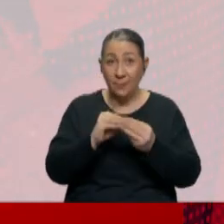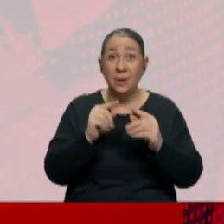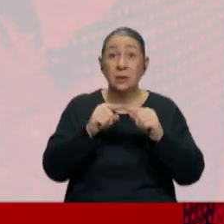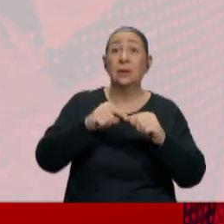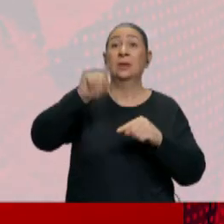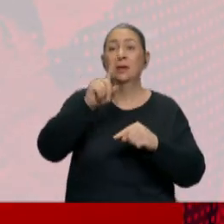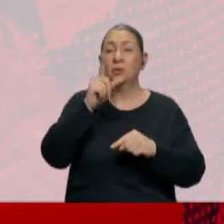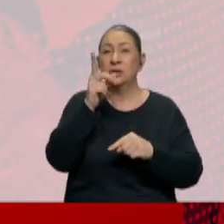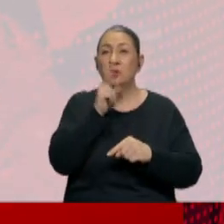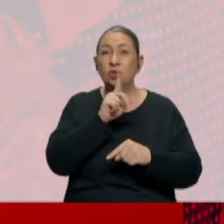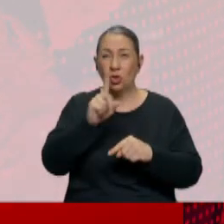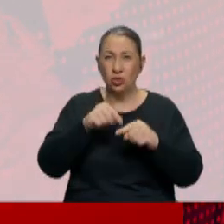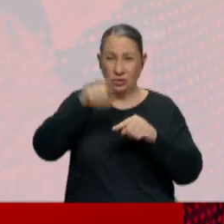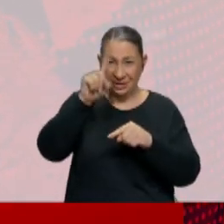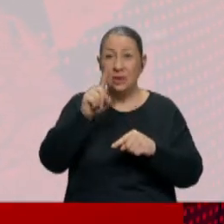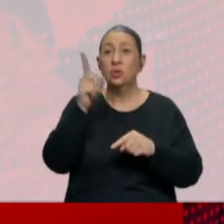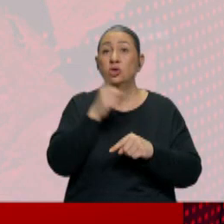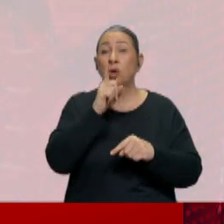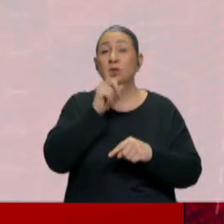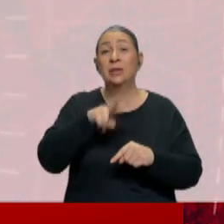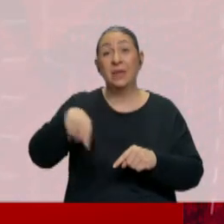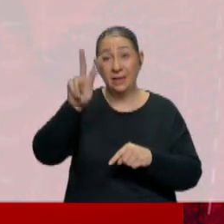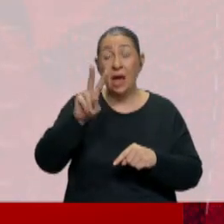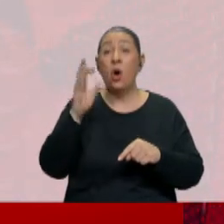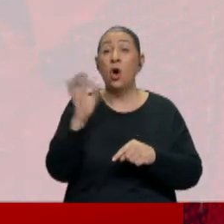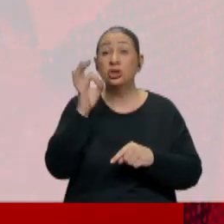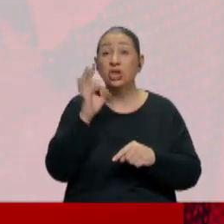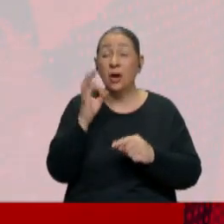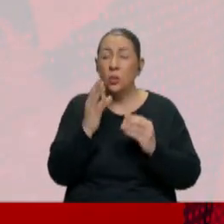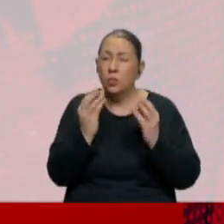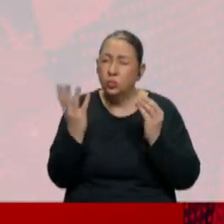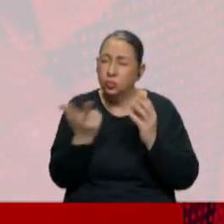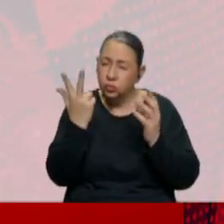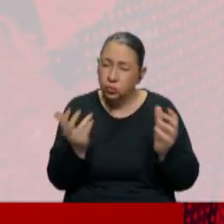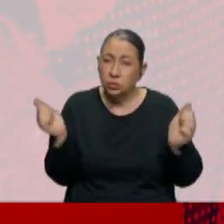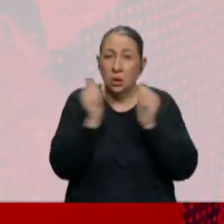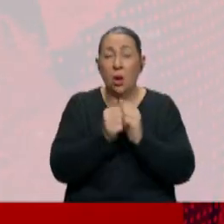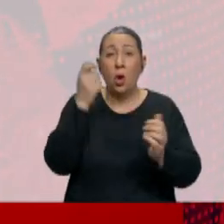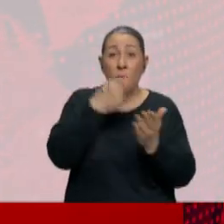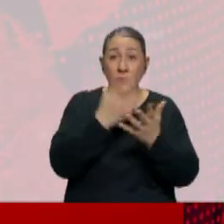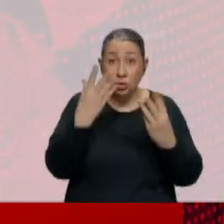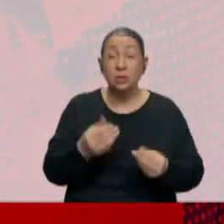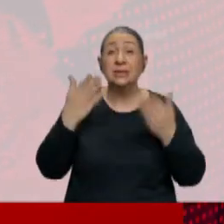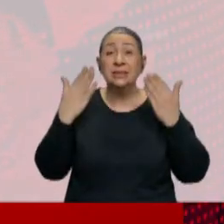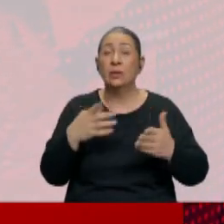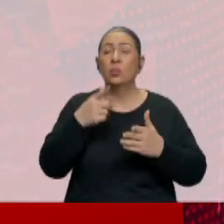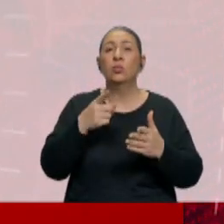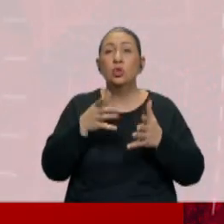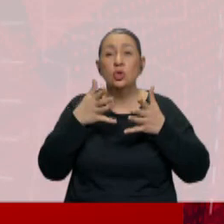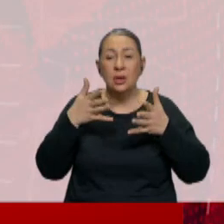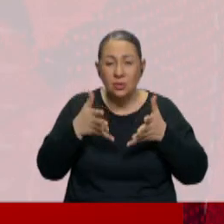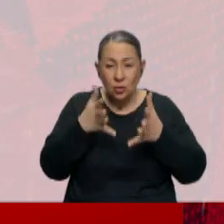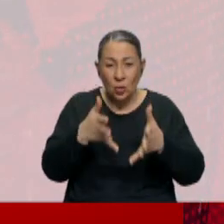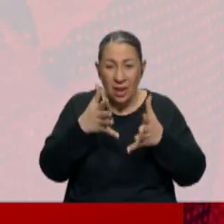üstüne %127 zam uygulanacak ama hem Ocak ayını fahiş zamlı ödemiş oldu esnaf hem de zaten bu tüketim